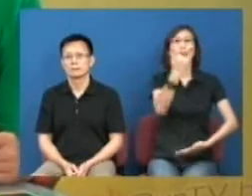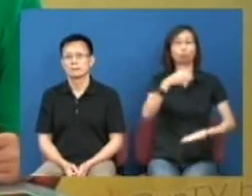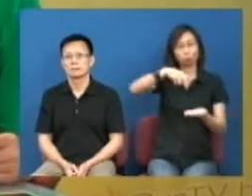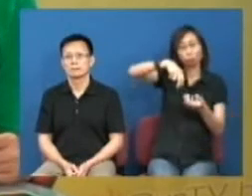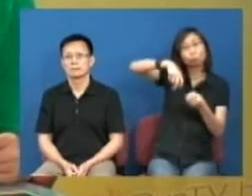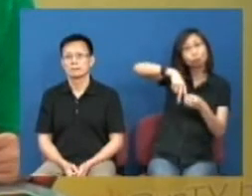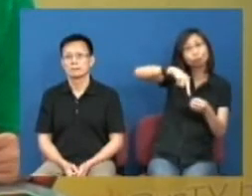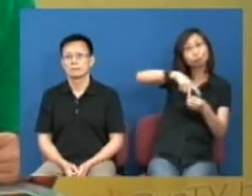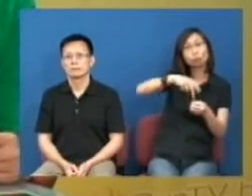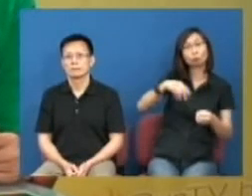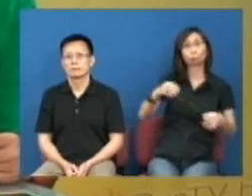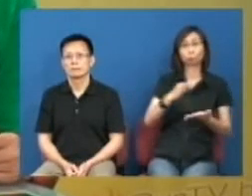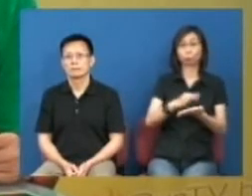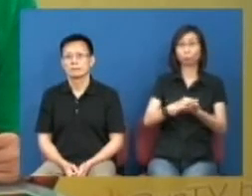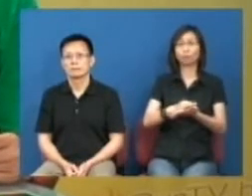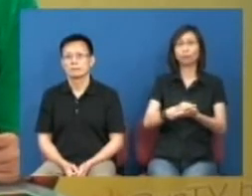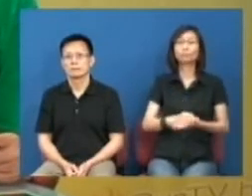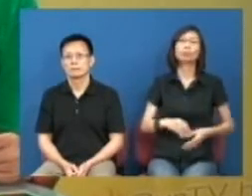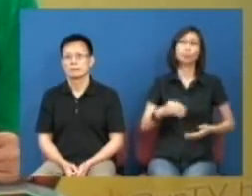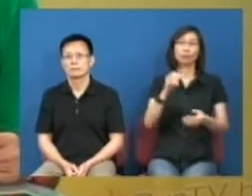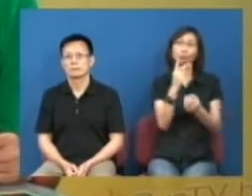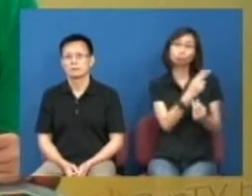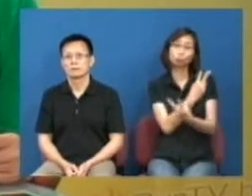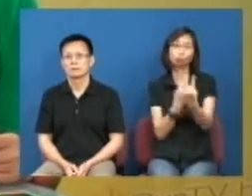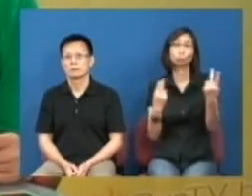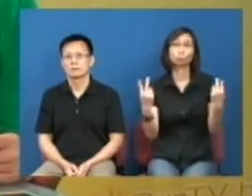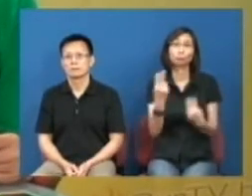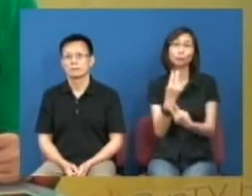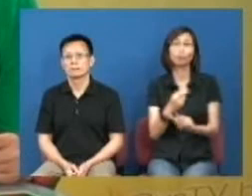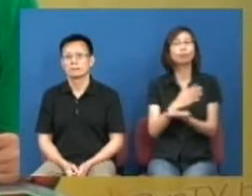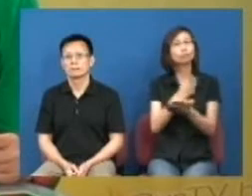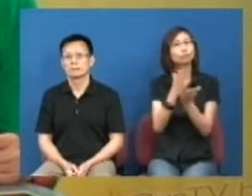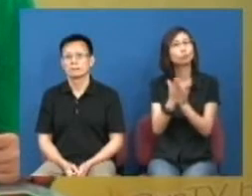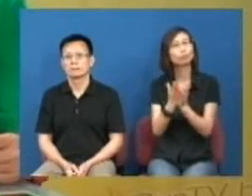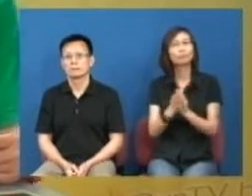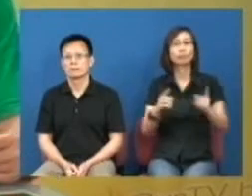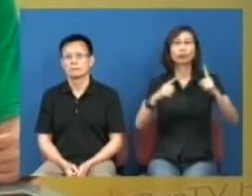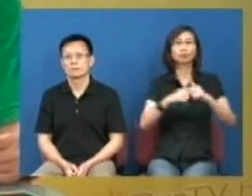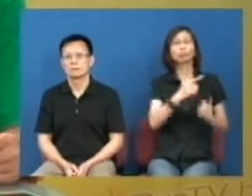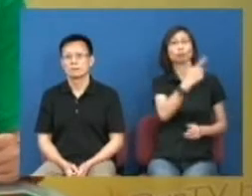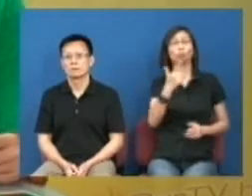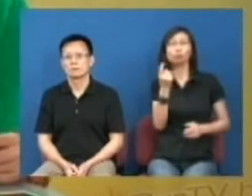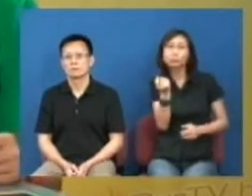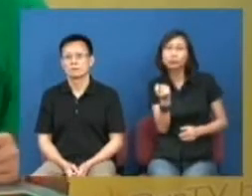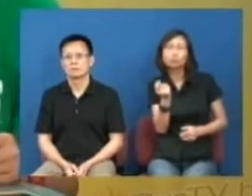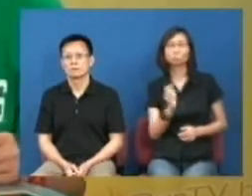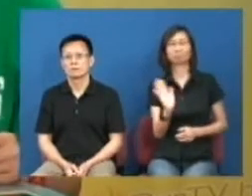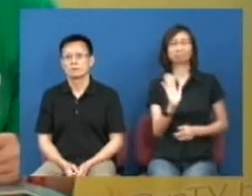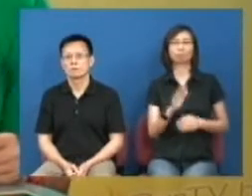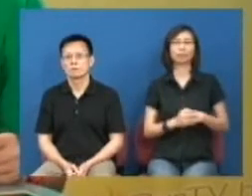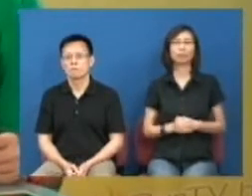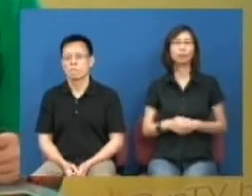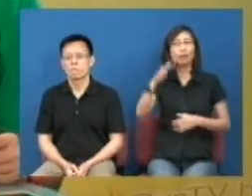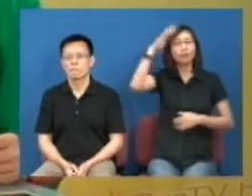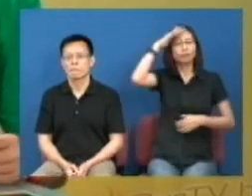埋幾個籃球場，都基本上超過即係15萬人啦。咁呢一度就唔係講到人數多寡問題，而係警方安排問題。譬